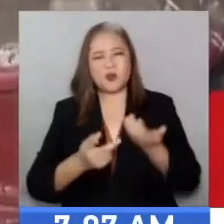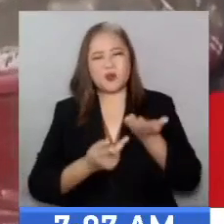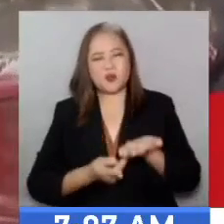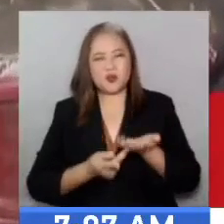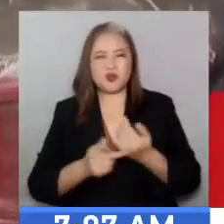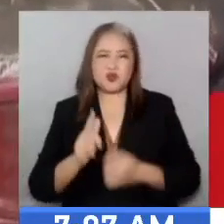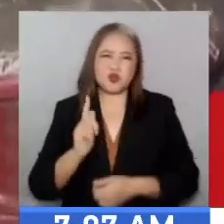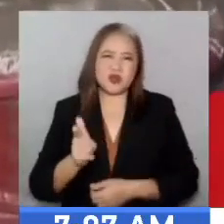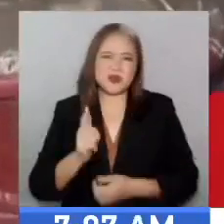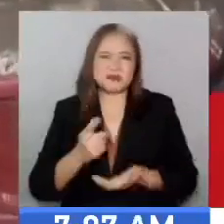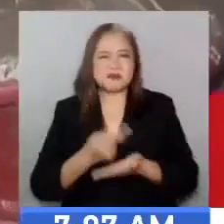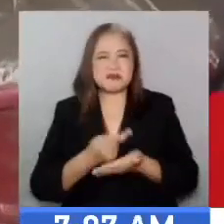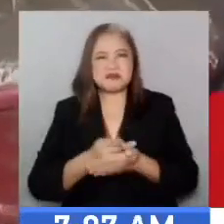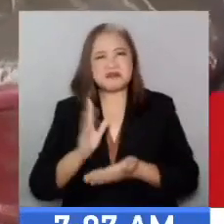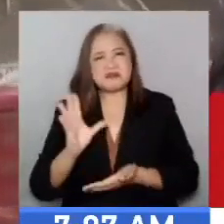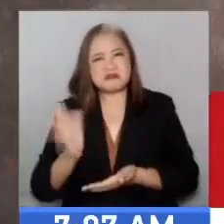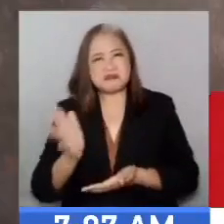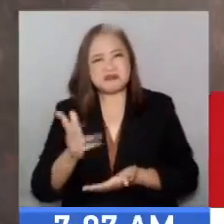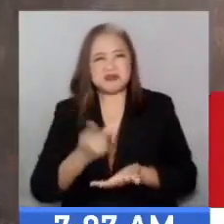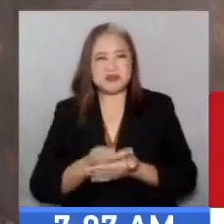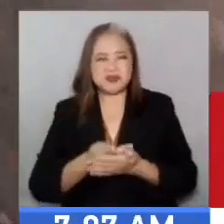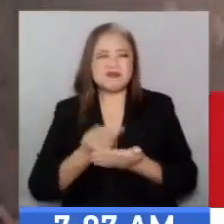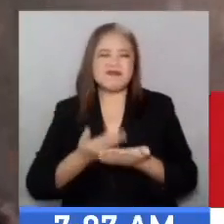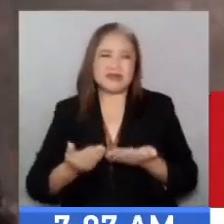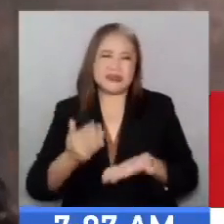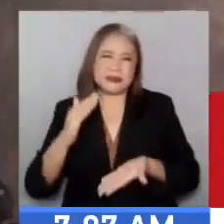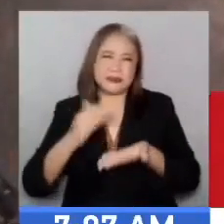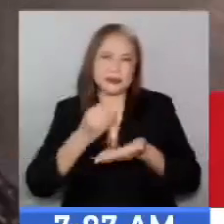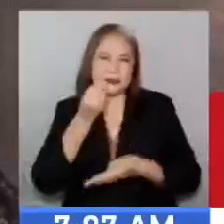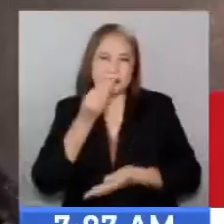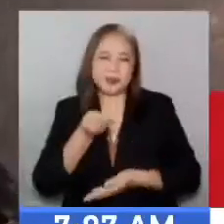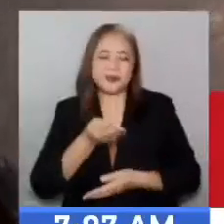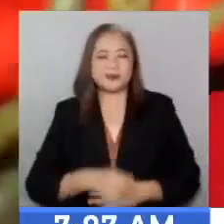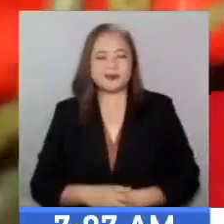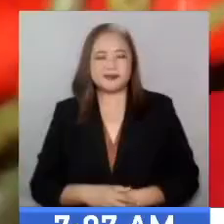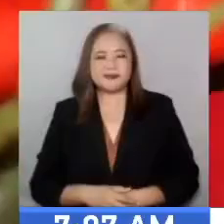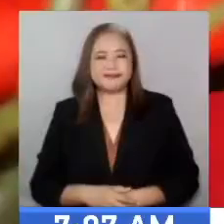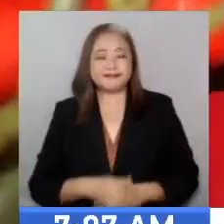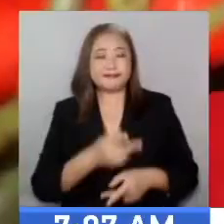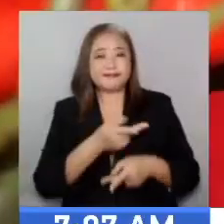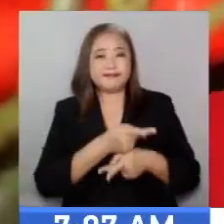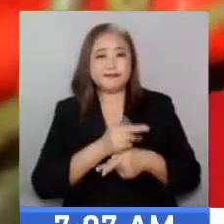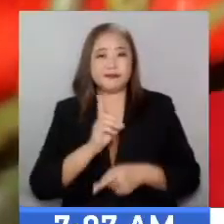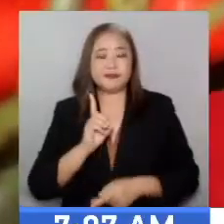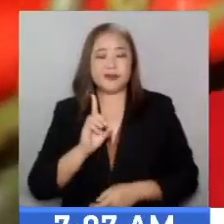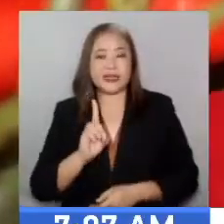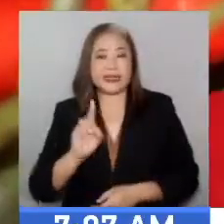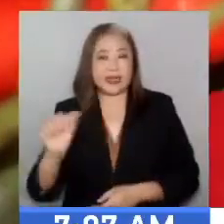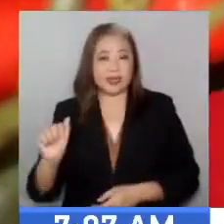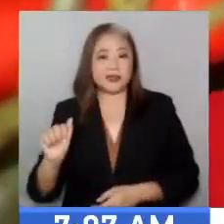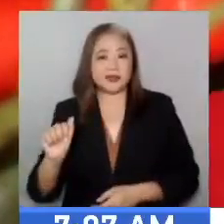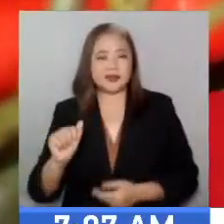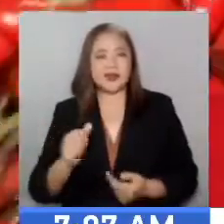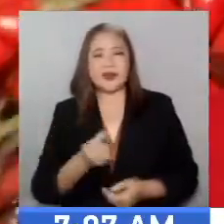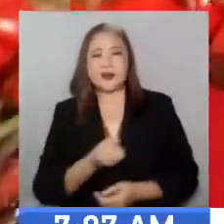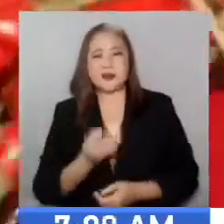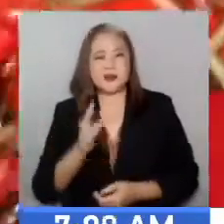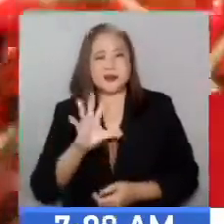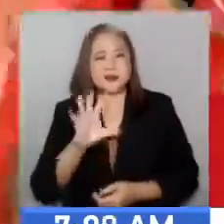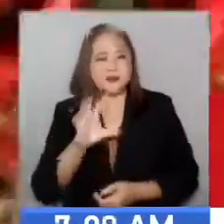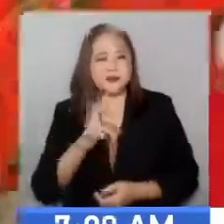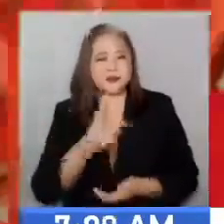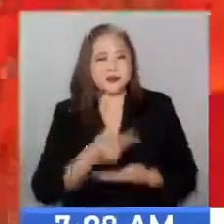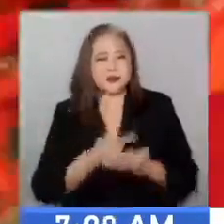20-50 lang ang mabibili nila. Sa price monitoring ng Department of Agriculture, naglalaro sa 500 pesos to